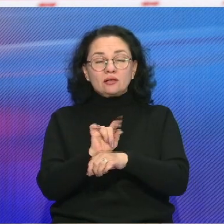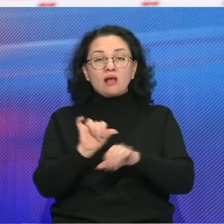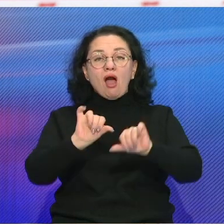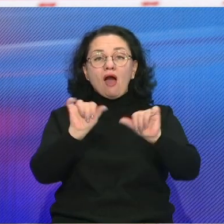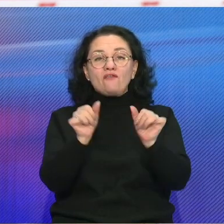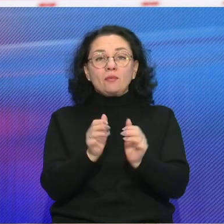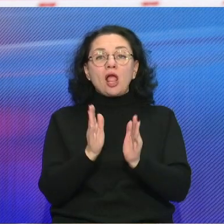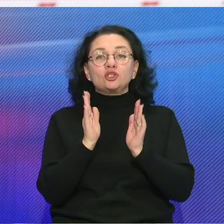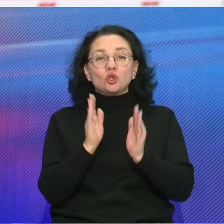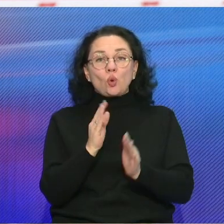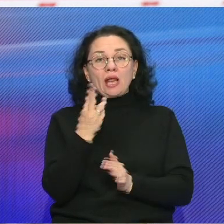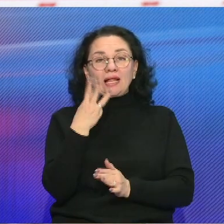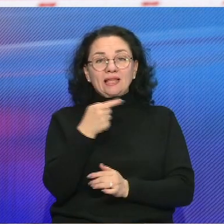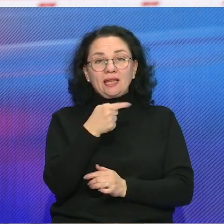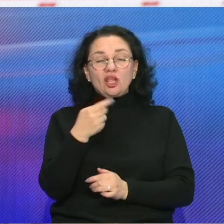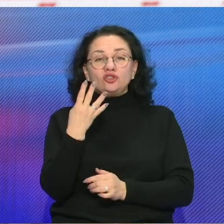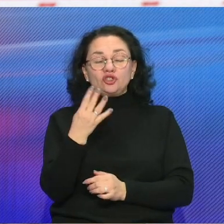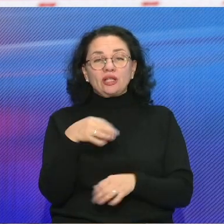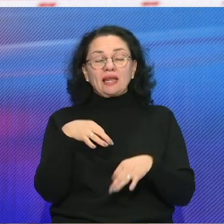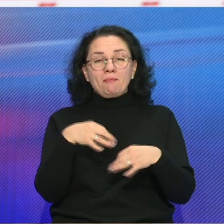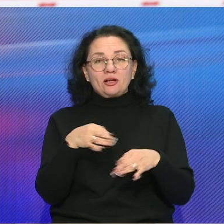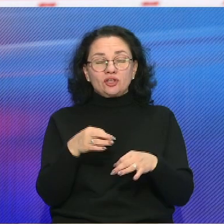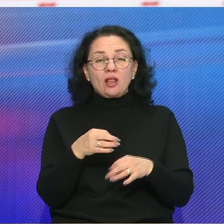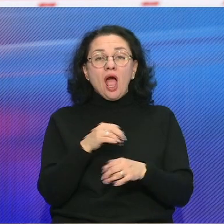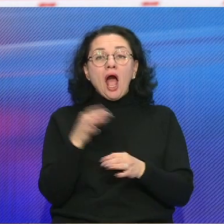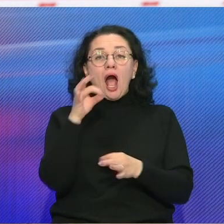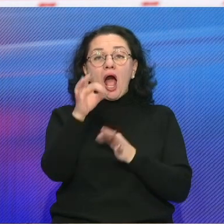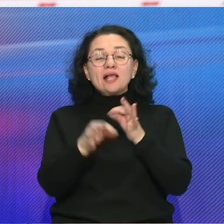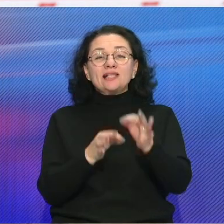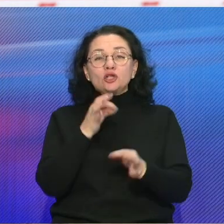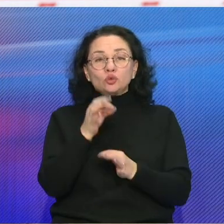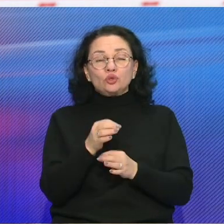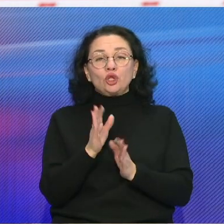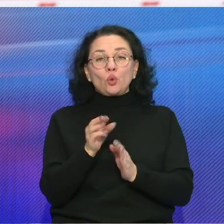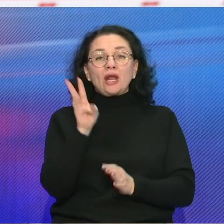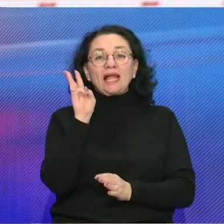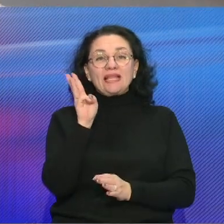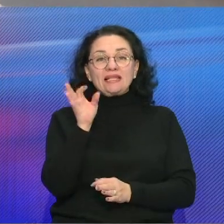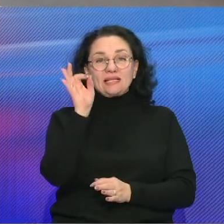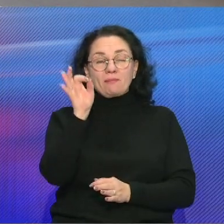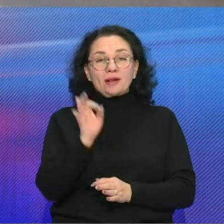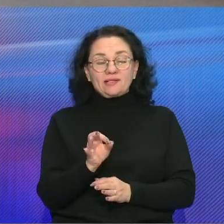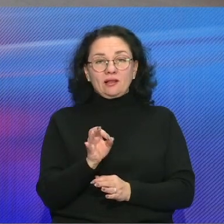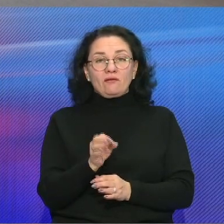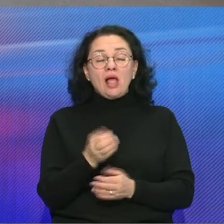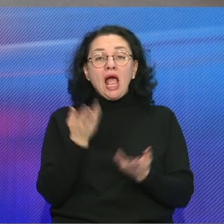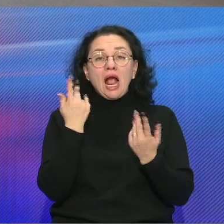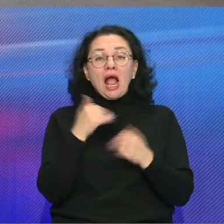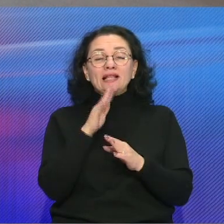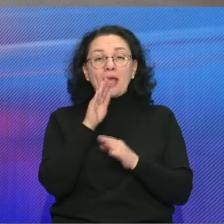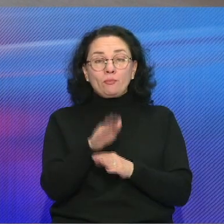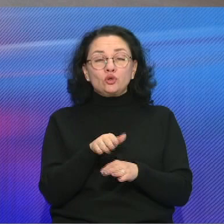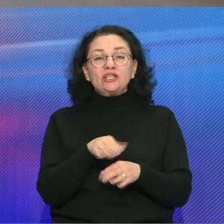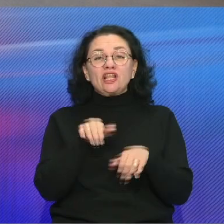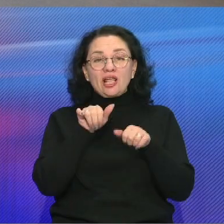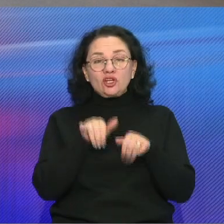всего 3-4, а в целом за сутки цифра не превышает 30% от контрольных цифр. Коли будет вырашена автомобильная проблема